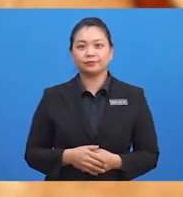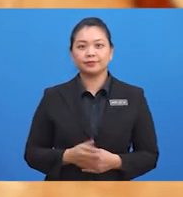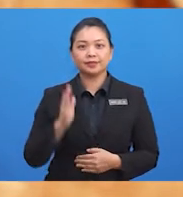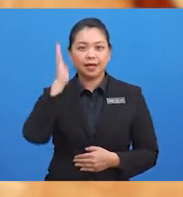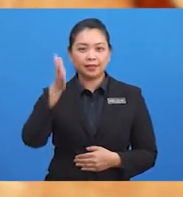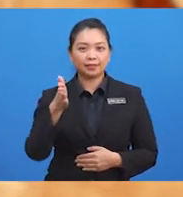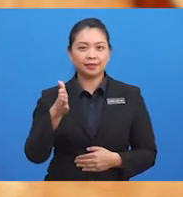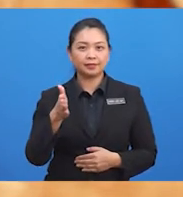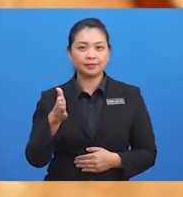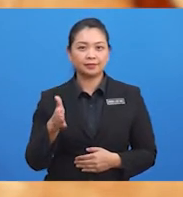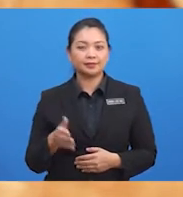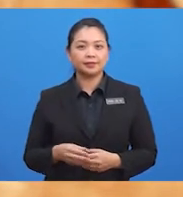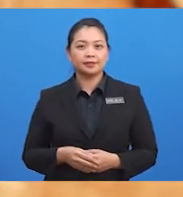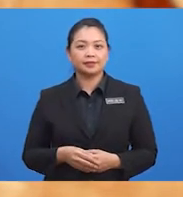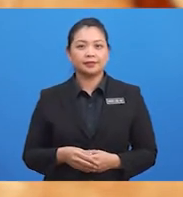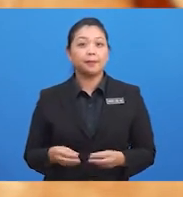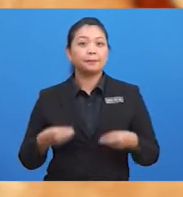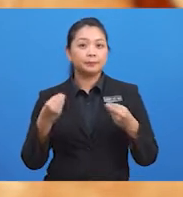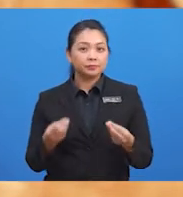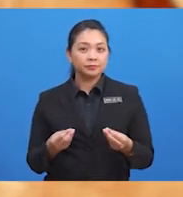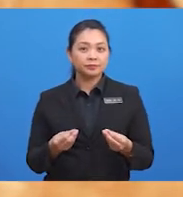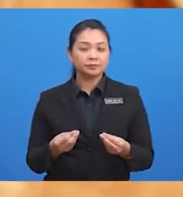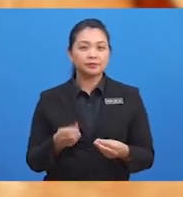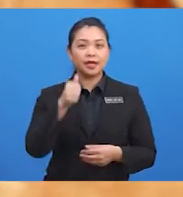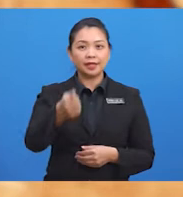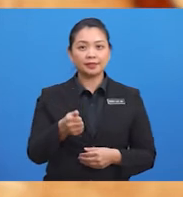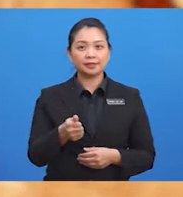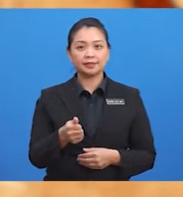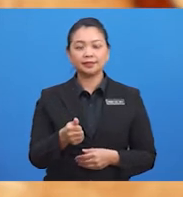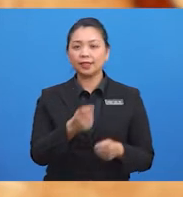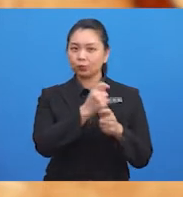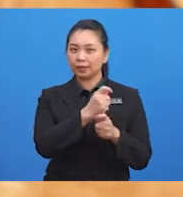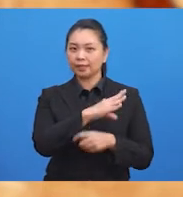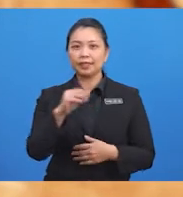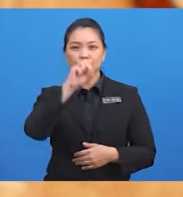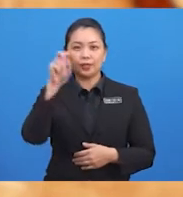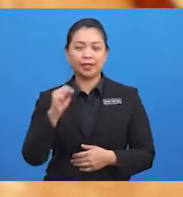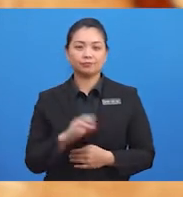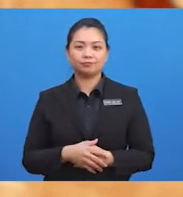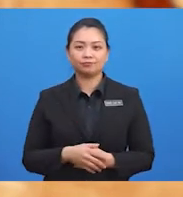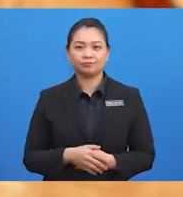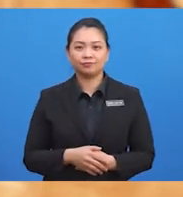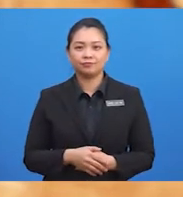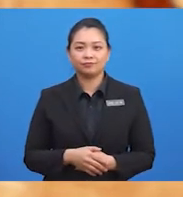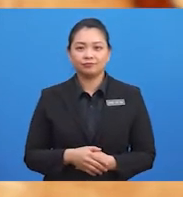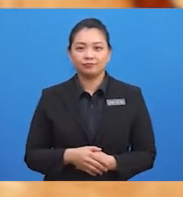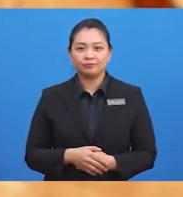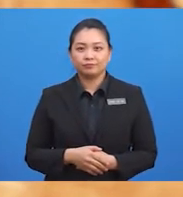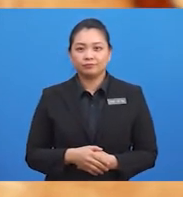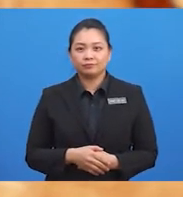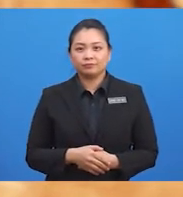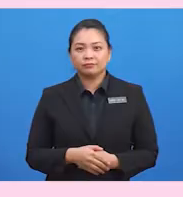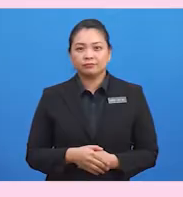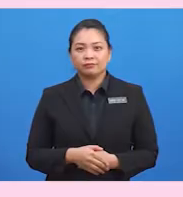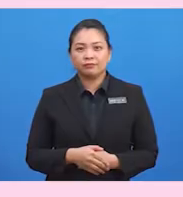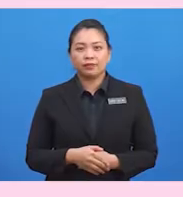akan tinggalkan anda semua dengan tugasan soalan berikut soalnya berbunyi